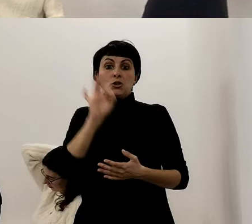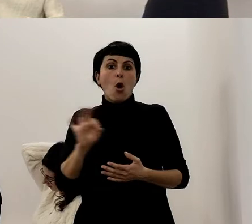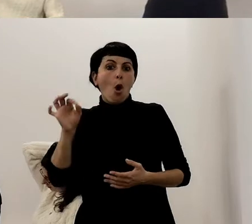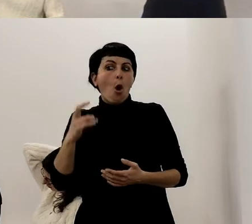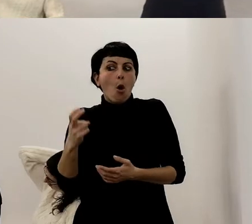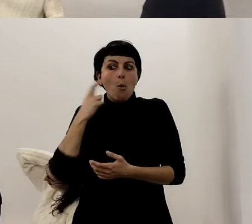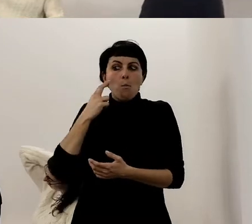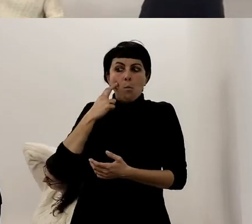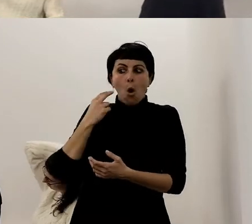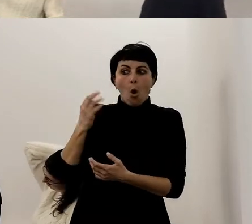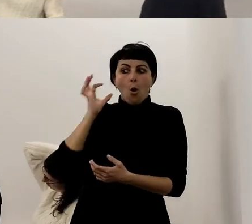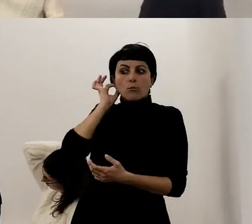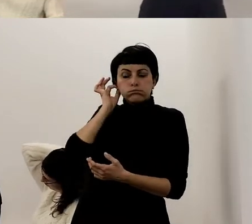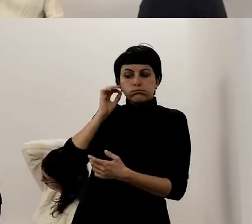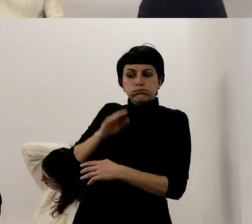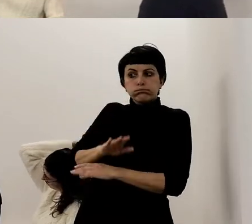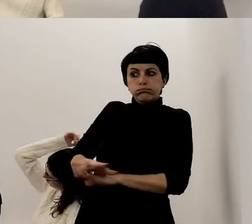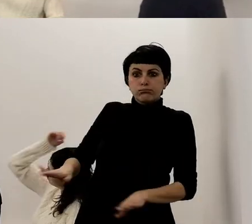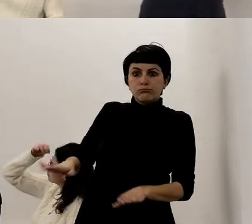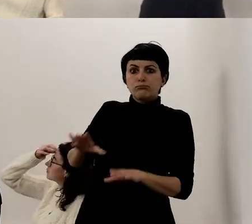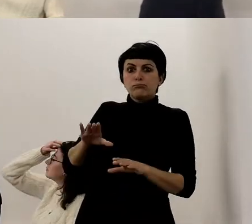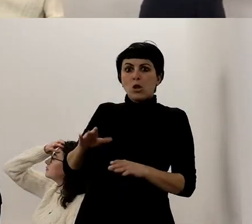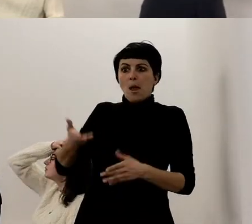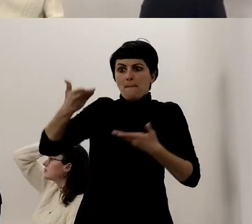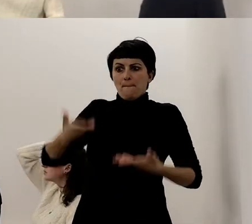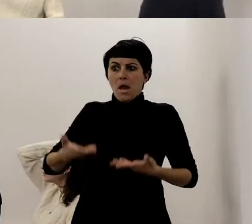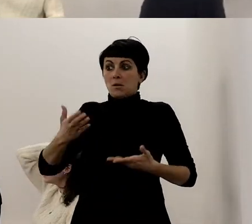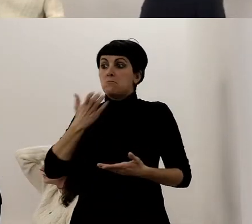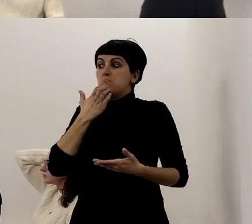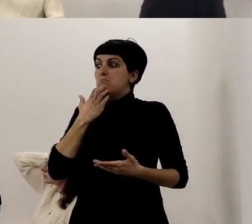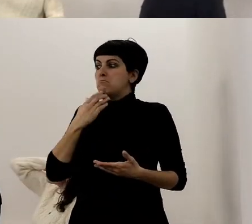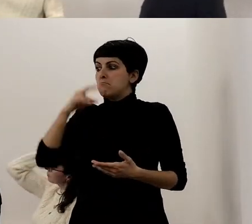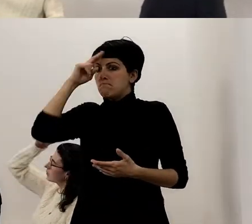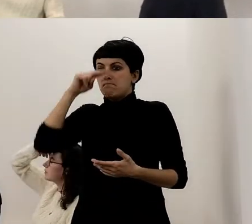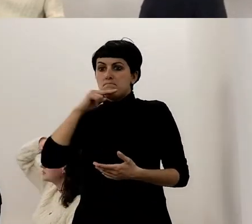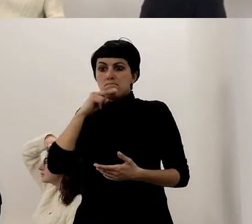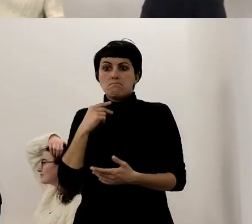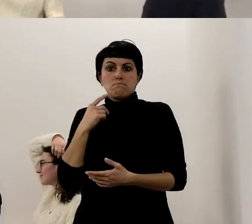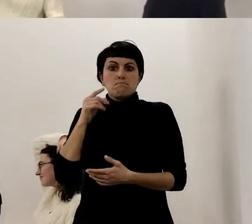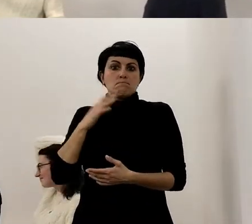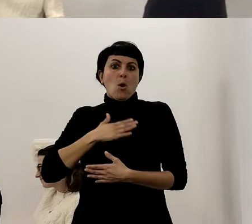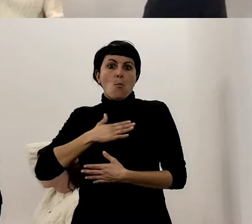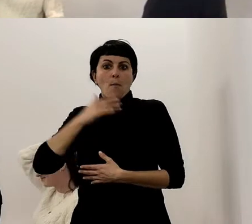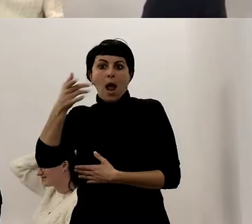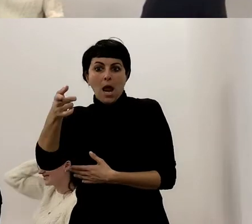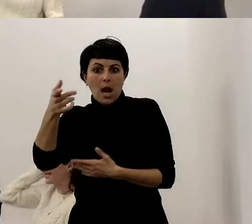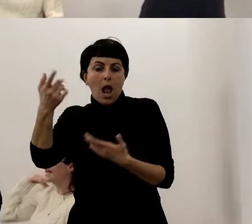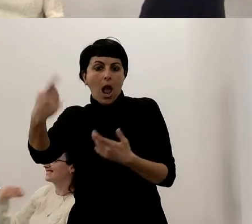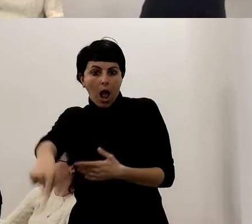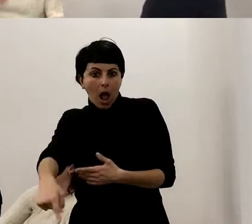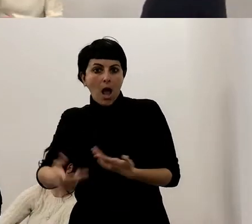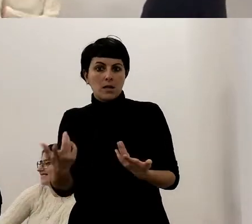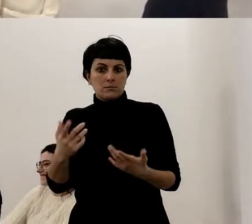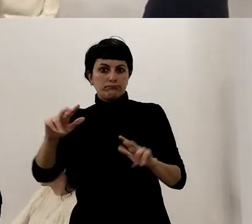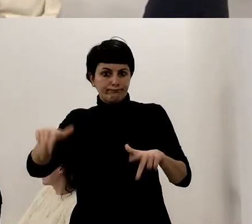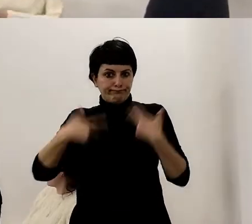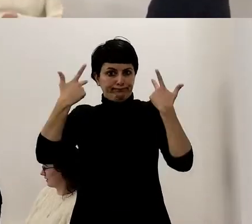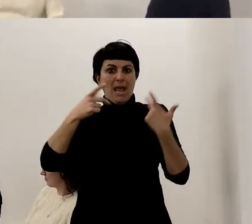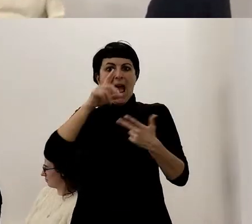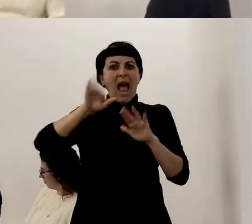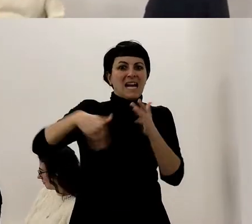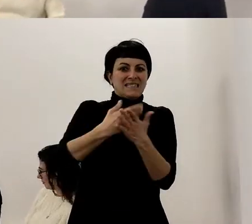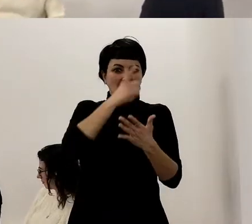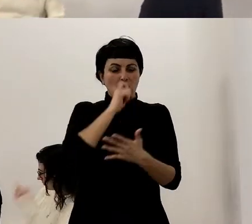seva filla porti més pes. També és veritat que el meu pare, que està aquí present, no em va deixar aixecar un gegant fins que vaig tenir 18 anys i que m'havia amagat sota el